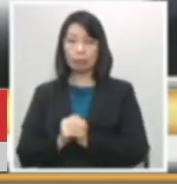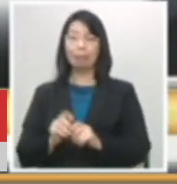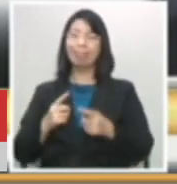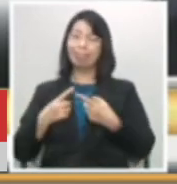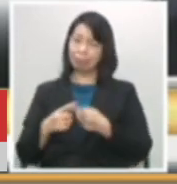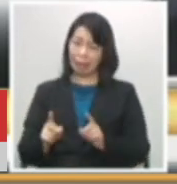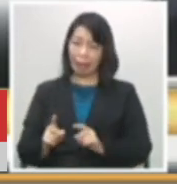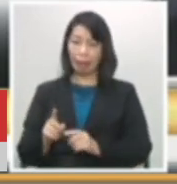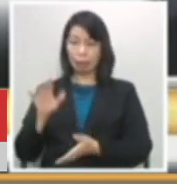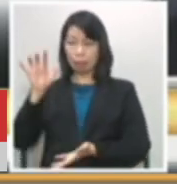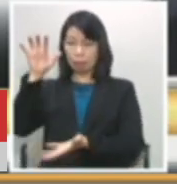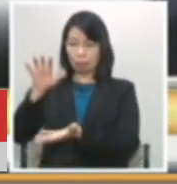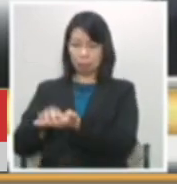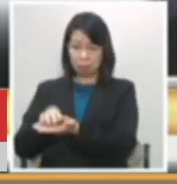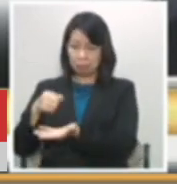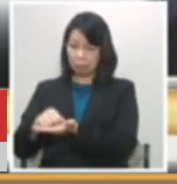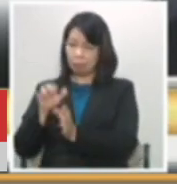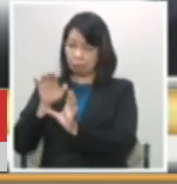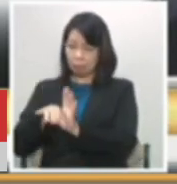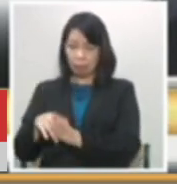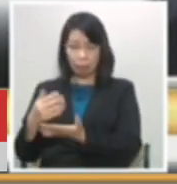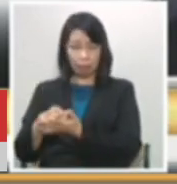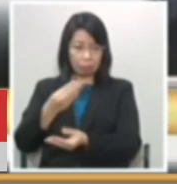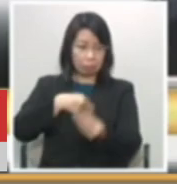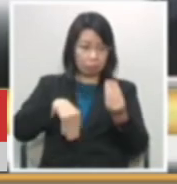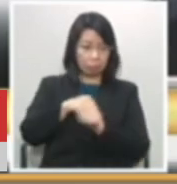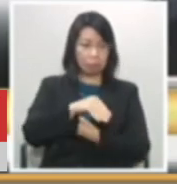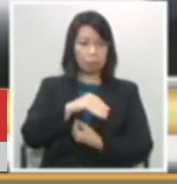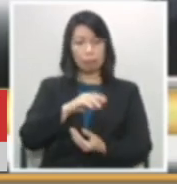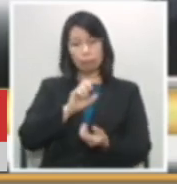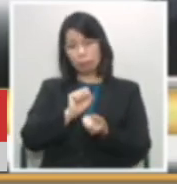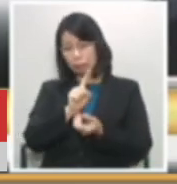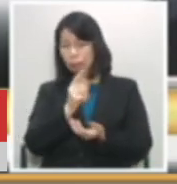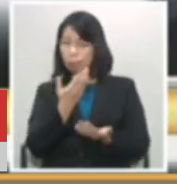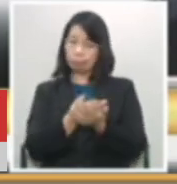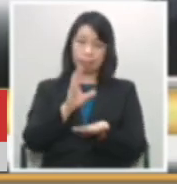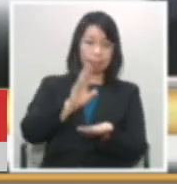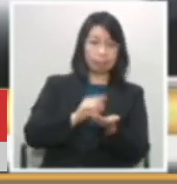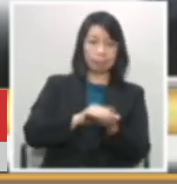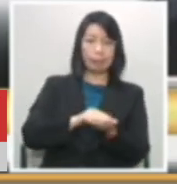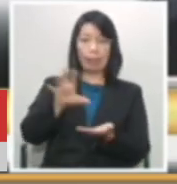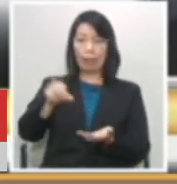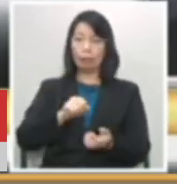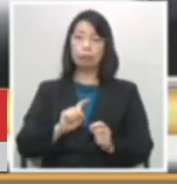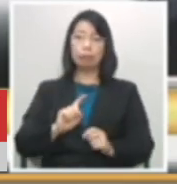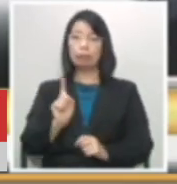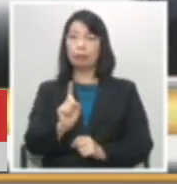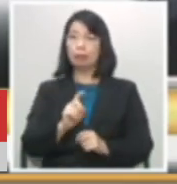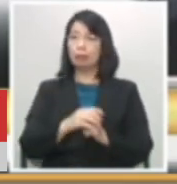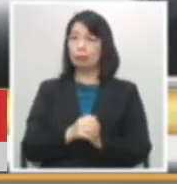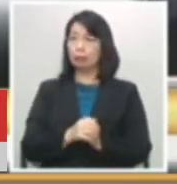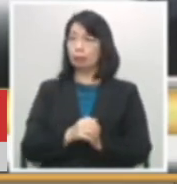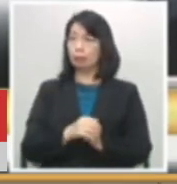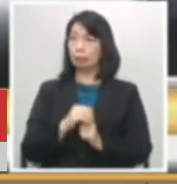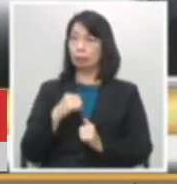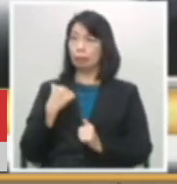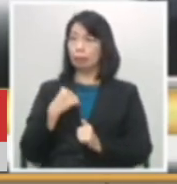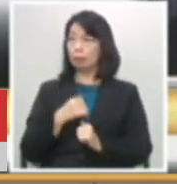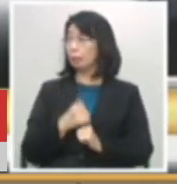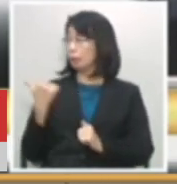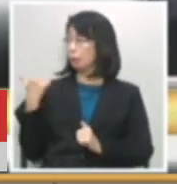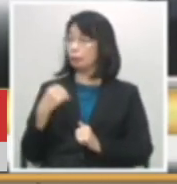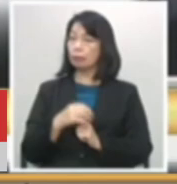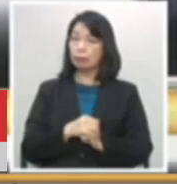ทางเศรษฐกิจว่าจะได้กลับมาเท่าไหร่นะคะเราต้องมาติดตามชมกัน เมื่อ10ปีที่แล้วค่ะดิฉันเองได้มีโอกา